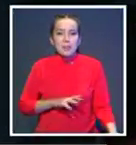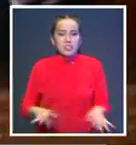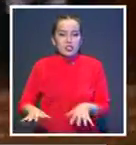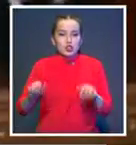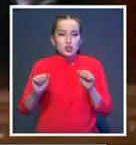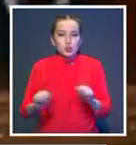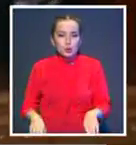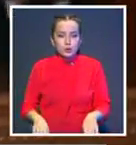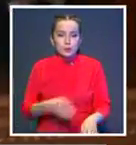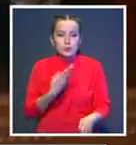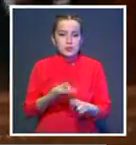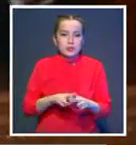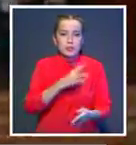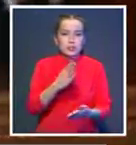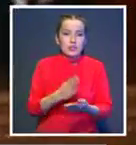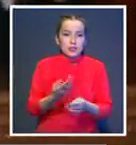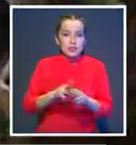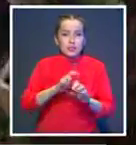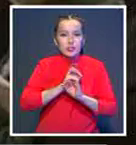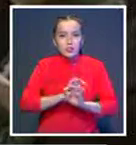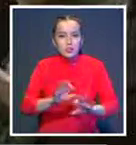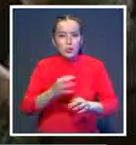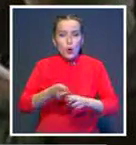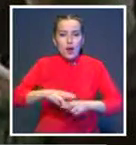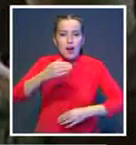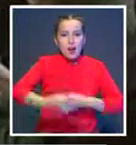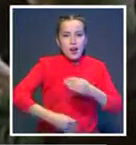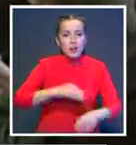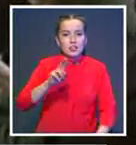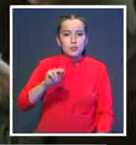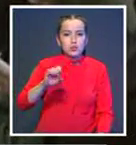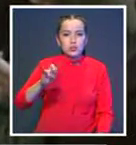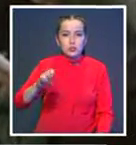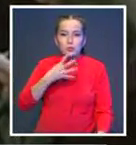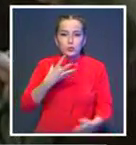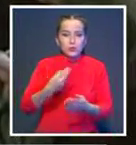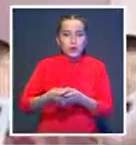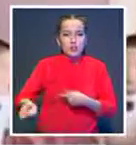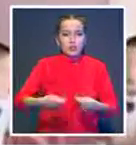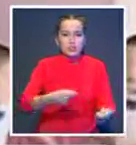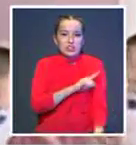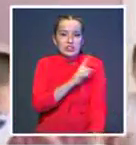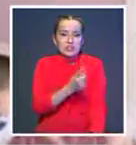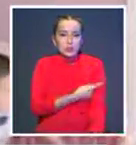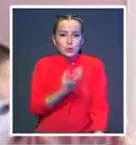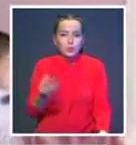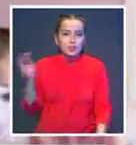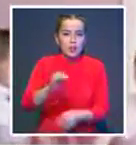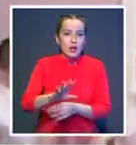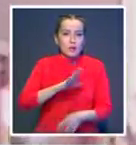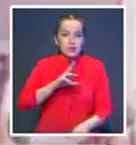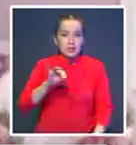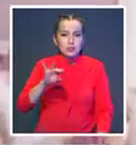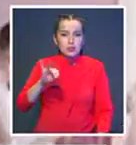айналса. Саяси сарапшылардың пікірінше осы қадам арқылы Ким Чен Ын өз билігін тіптік шүйтіп отыр. Ким Йо Чен